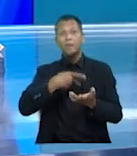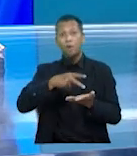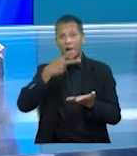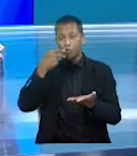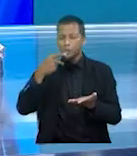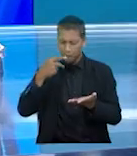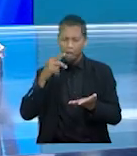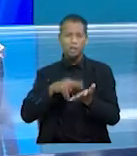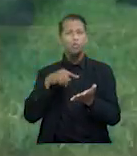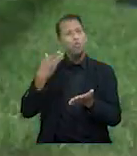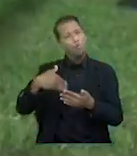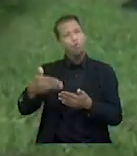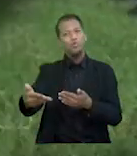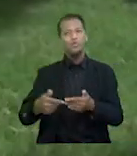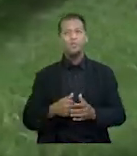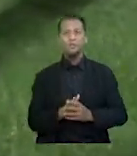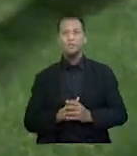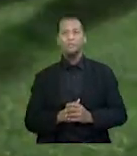berlanjut.